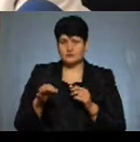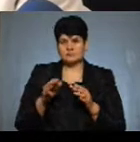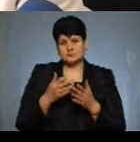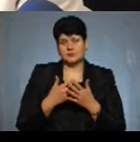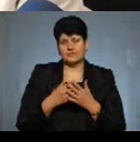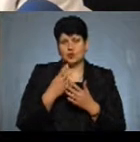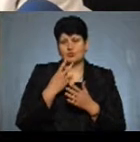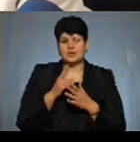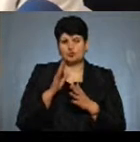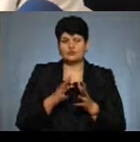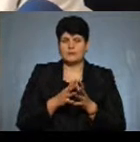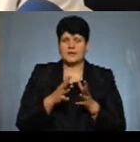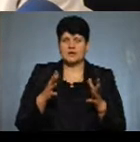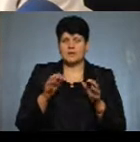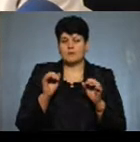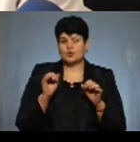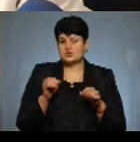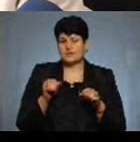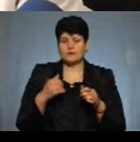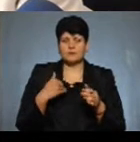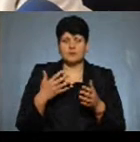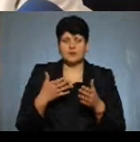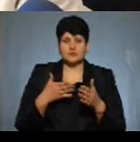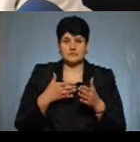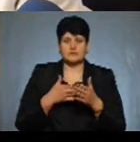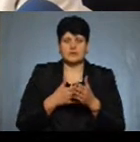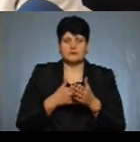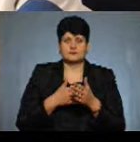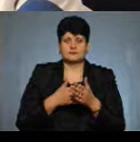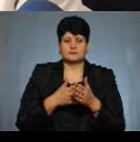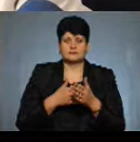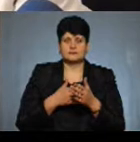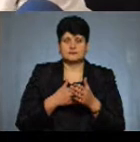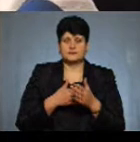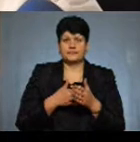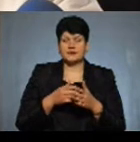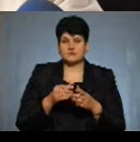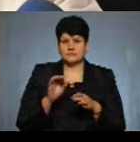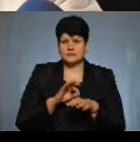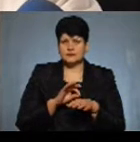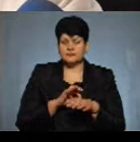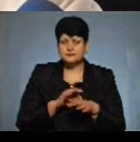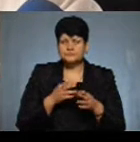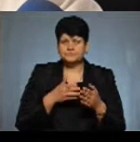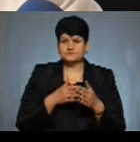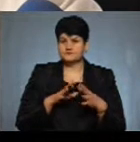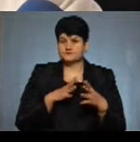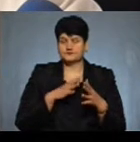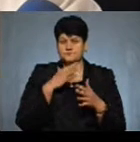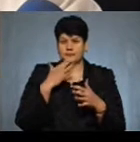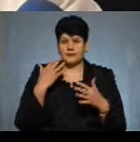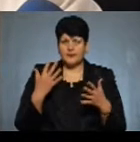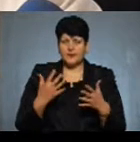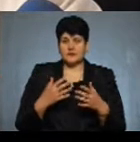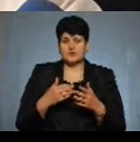показники будуть вищими і, можливо, ми досягнемо епідпорогу. Під порогу у нас показники на сьогоднішній